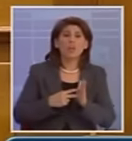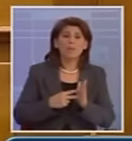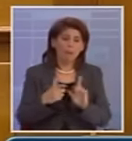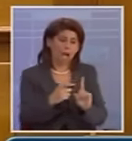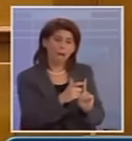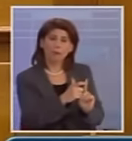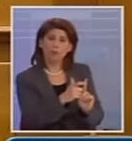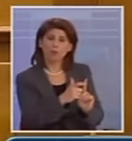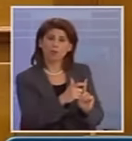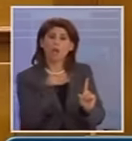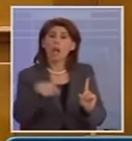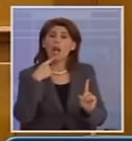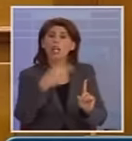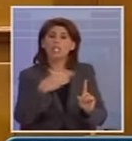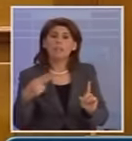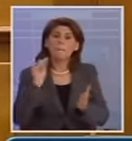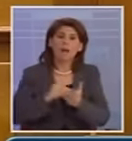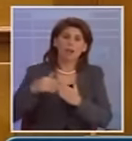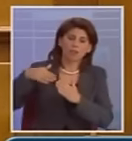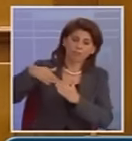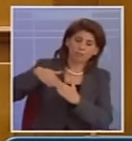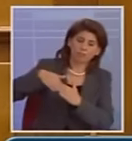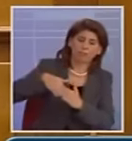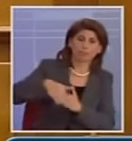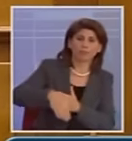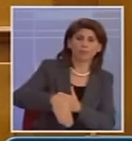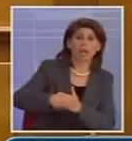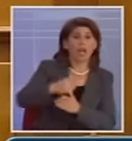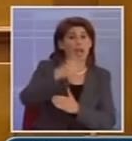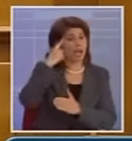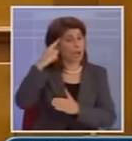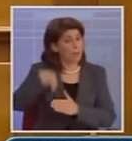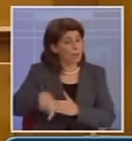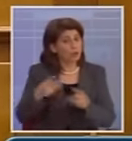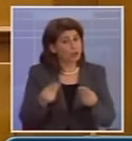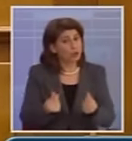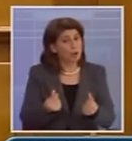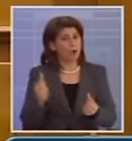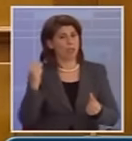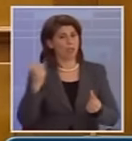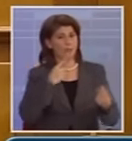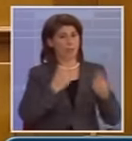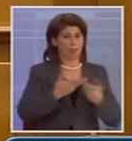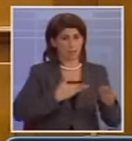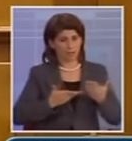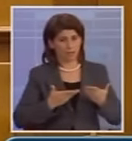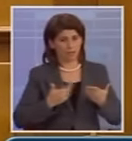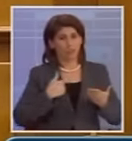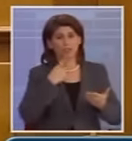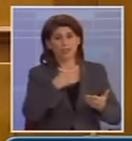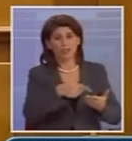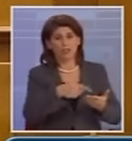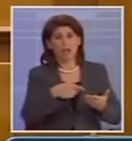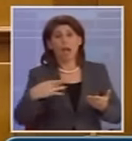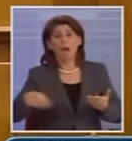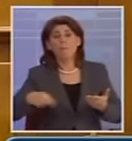απομόνωσης. Και αυτό σημαίνει ξανά ύφεση. Εσείς όμως νομίζετε ότι έτσι κάνετε δυναμική διαπραγμάτευση. Εγώ σας λέω ότι